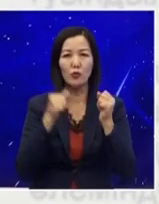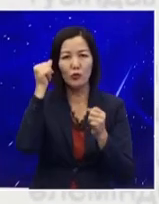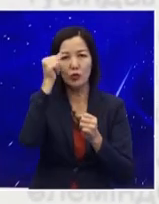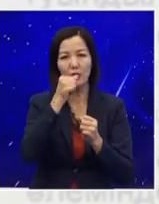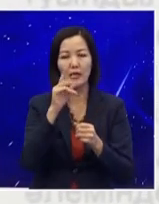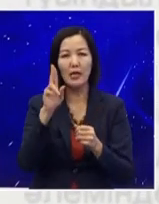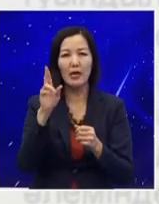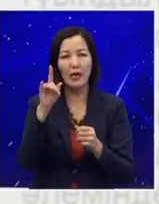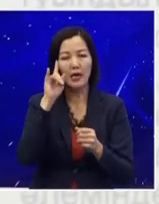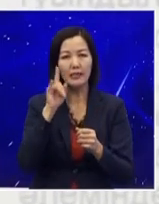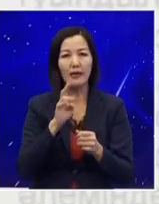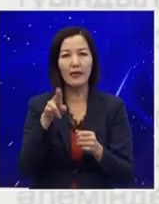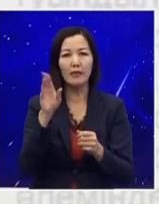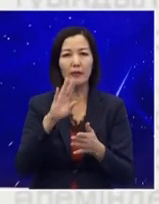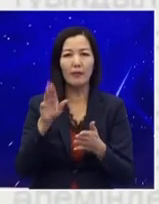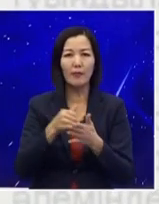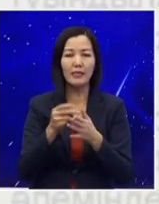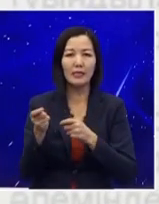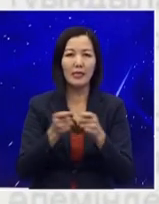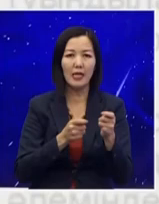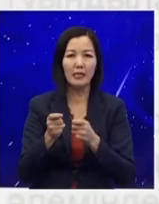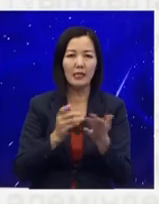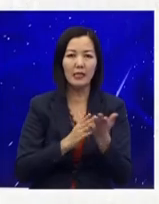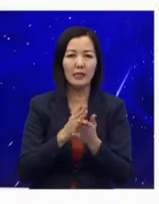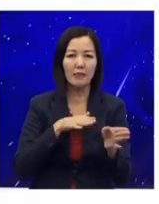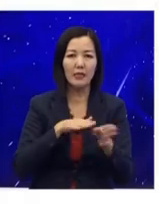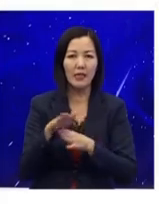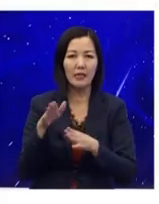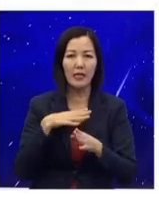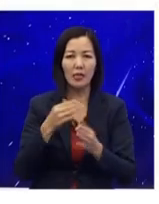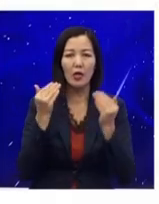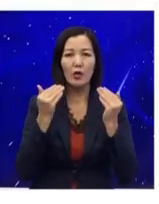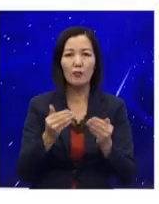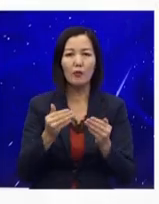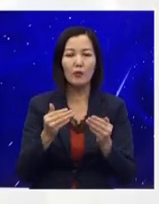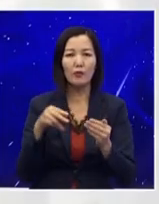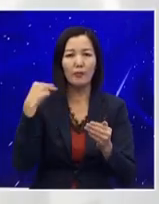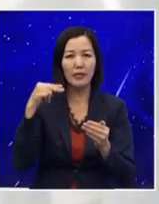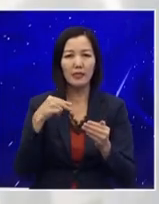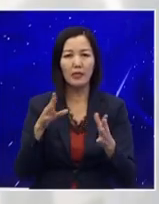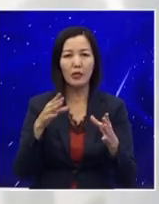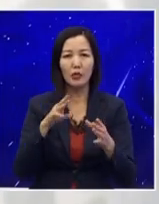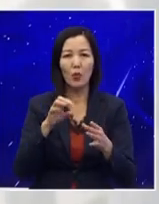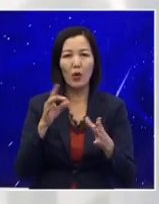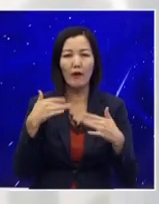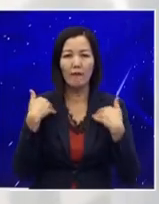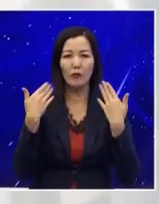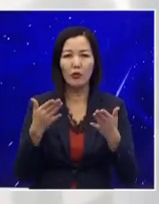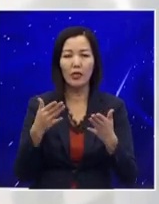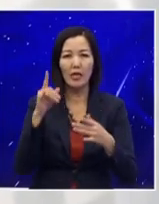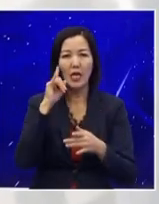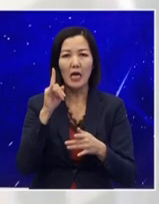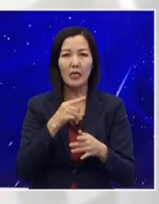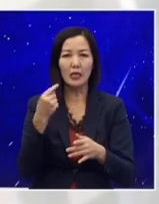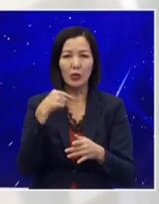бас редакторы қызметінде болды. Айтулы тұлғаны бүгін мерейтойымен ел президенті Қасым Жомарт Тоқаев құттықтады. Қазақстан